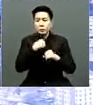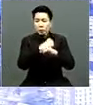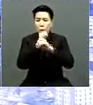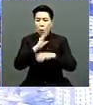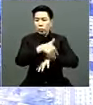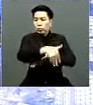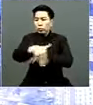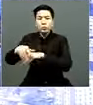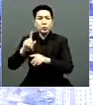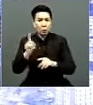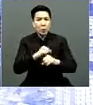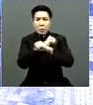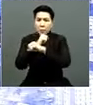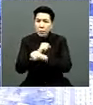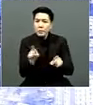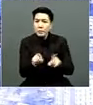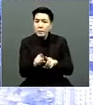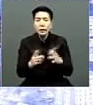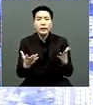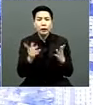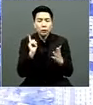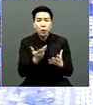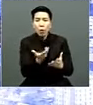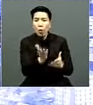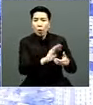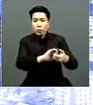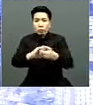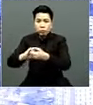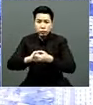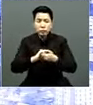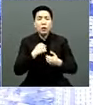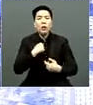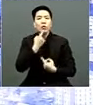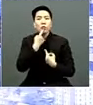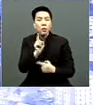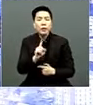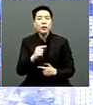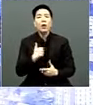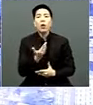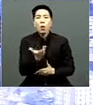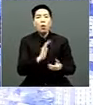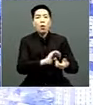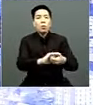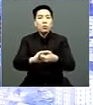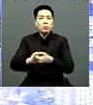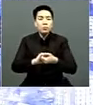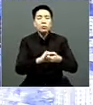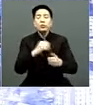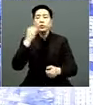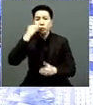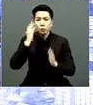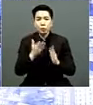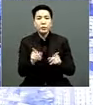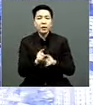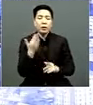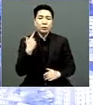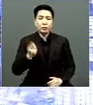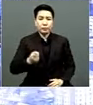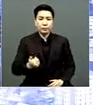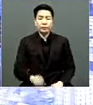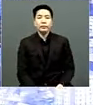ราทราบเราเข้าใจนะครับแต่ว่าก็คงขอความร่วมมือคำตอบคือขอความร่วมมือเหมือนเดิมนะครับ เชิญค่ะ